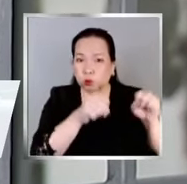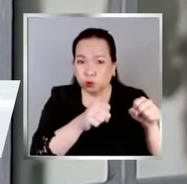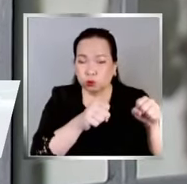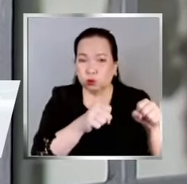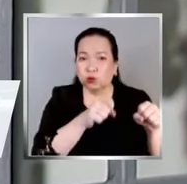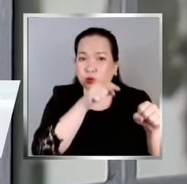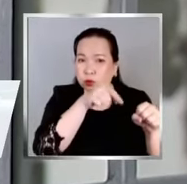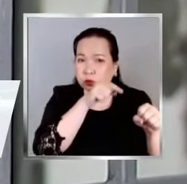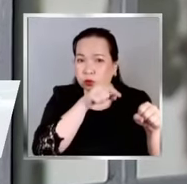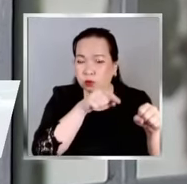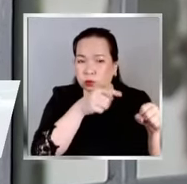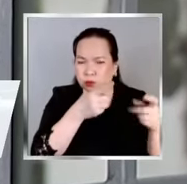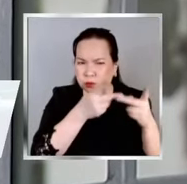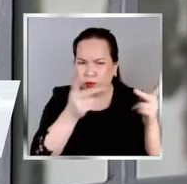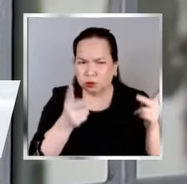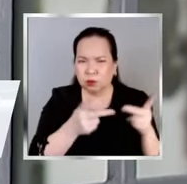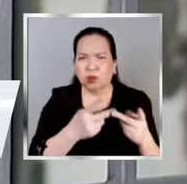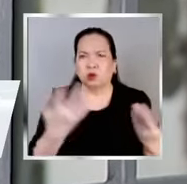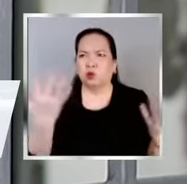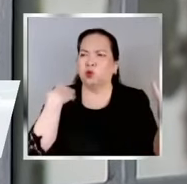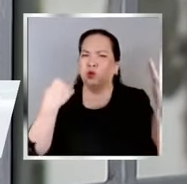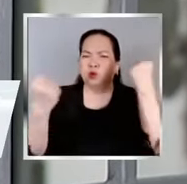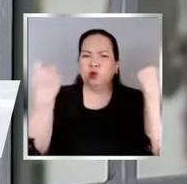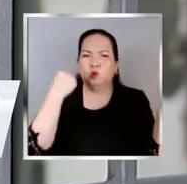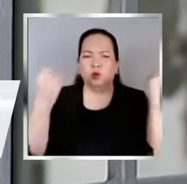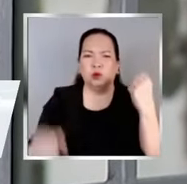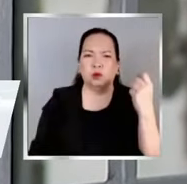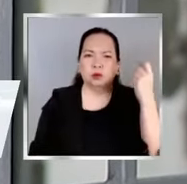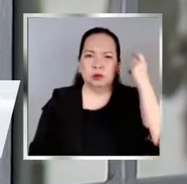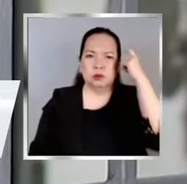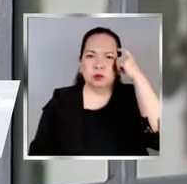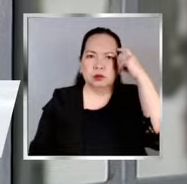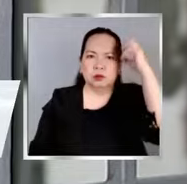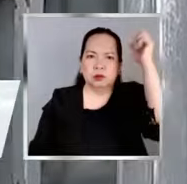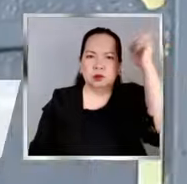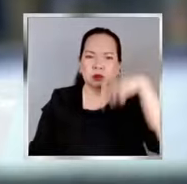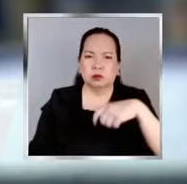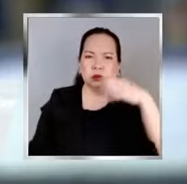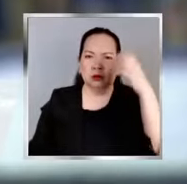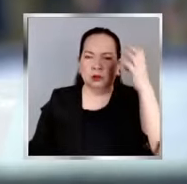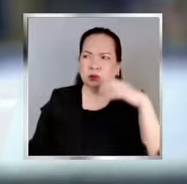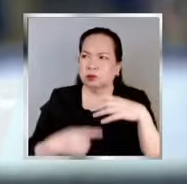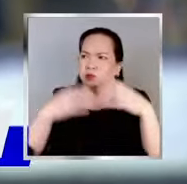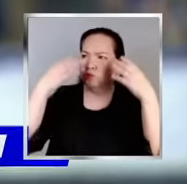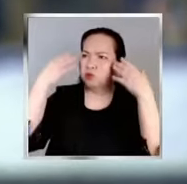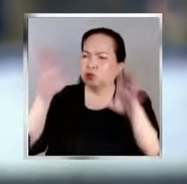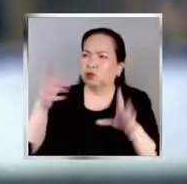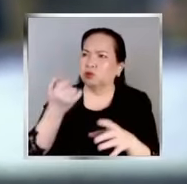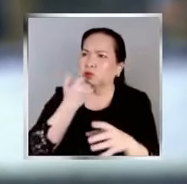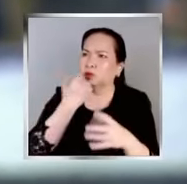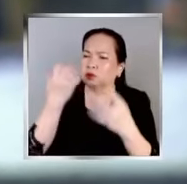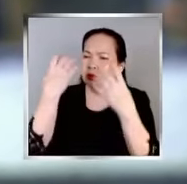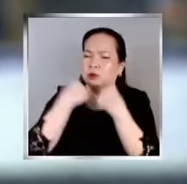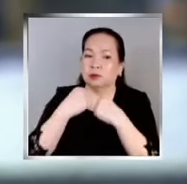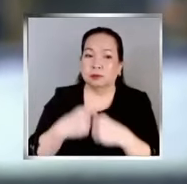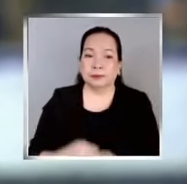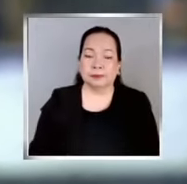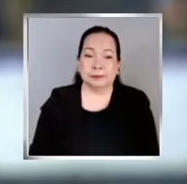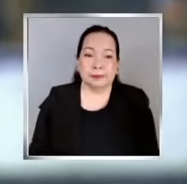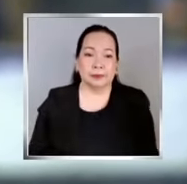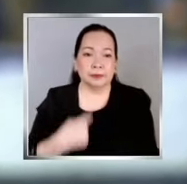lugar. Nagulat na lang po ako. Sinama po ako. Wala po ako kaalam-alam. Para sa GMA Integrated